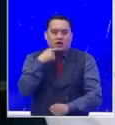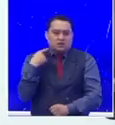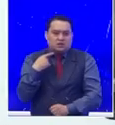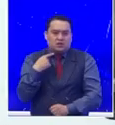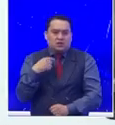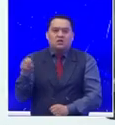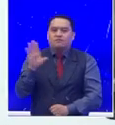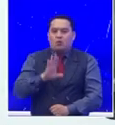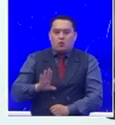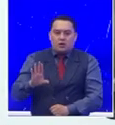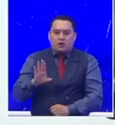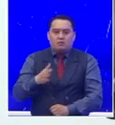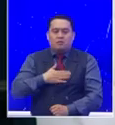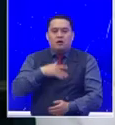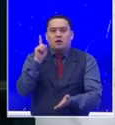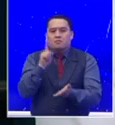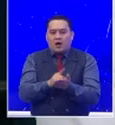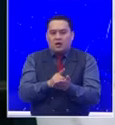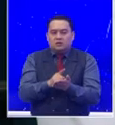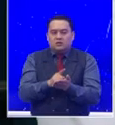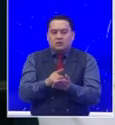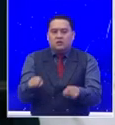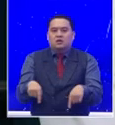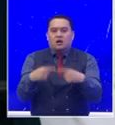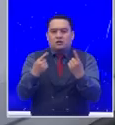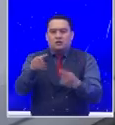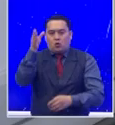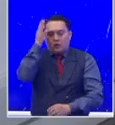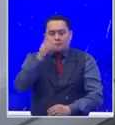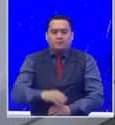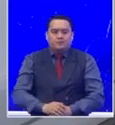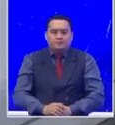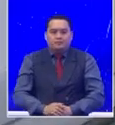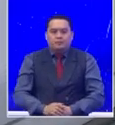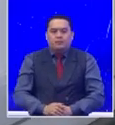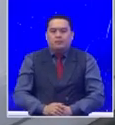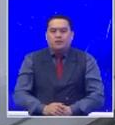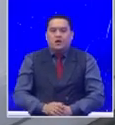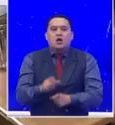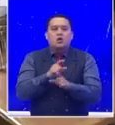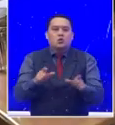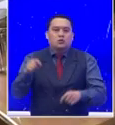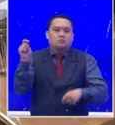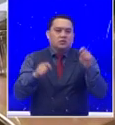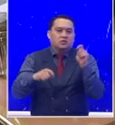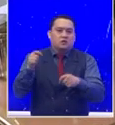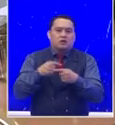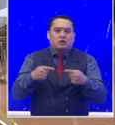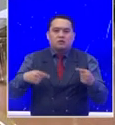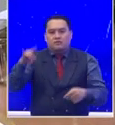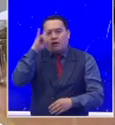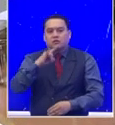Федерации, Европы. Мы должны вместе с наукой. В этот медицинский центр люди приезжают из разных